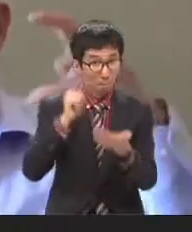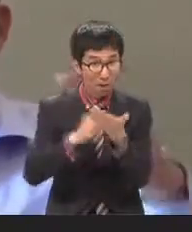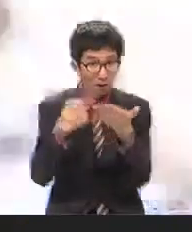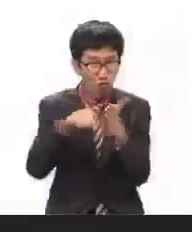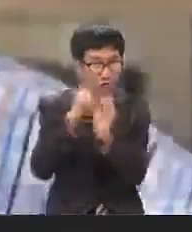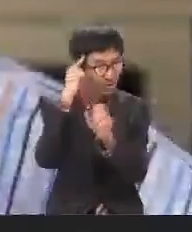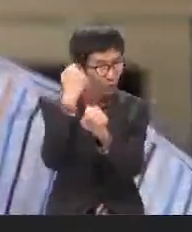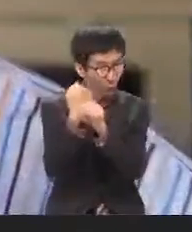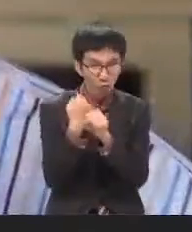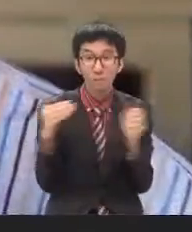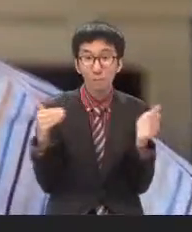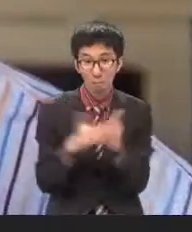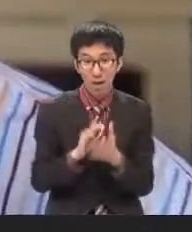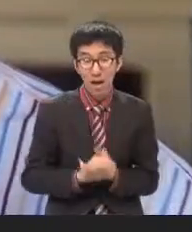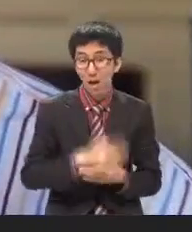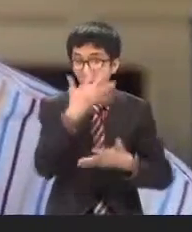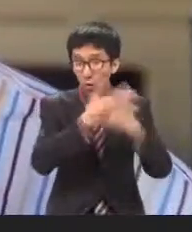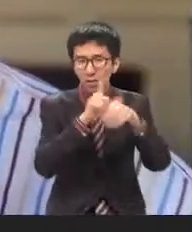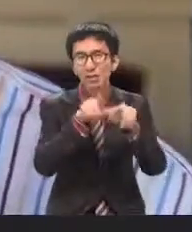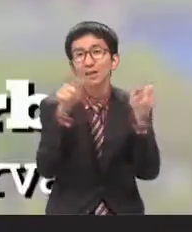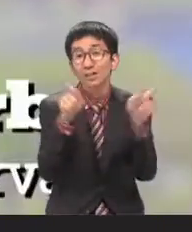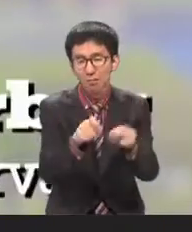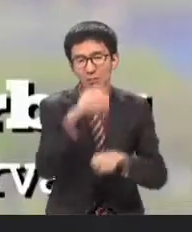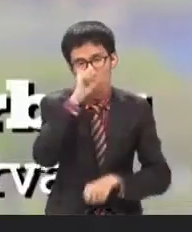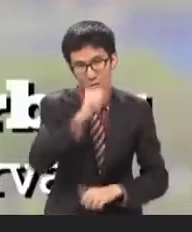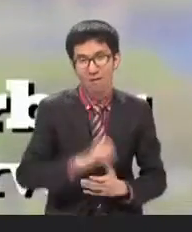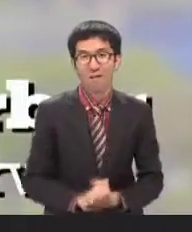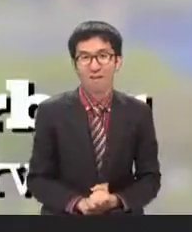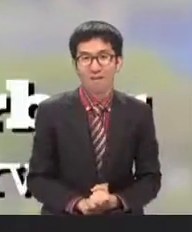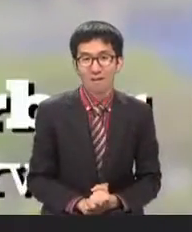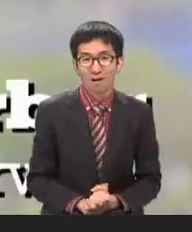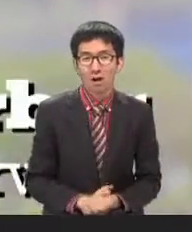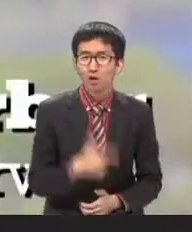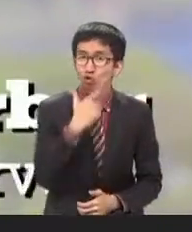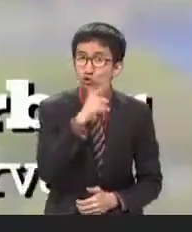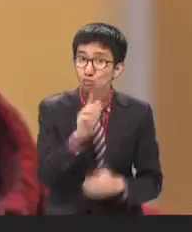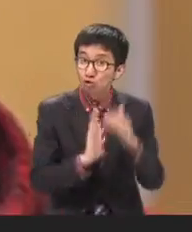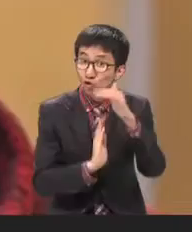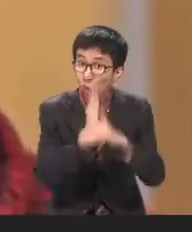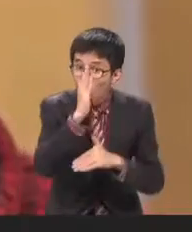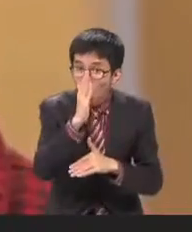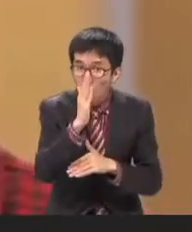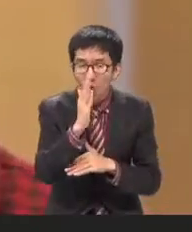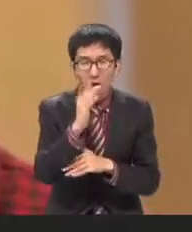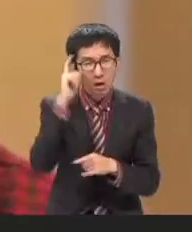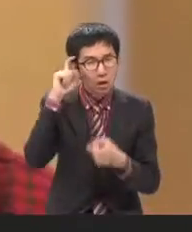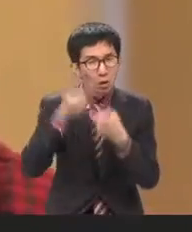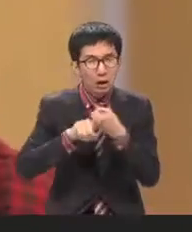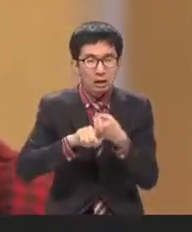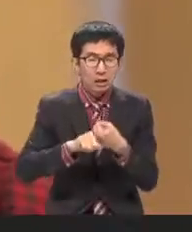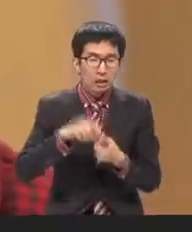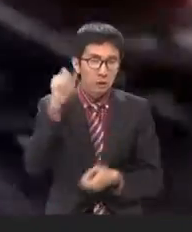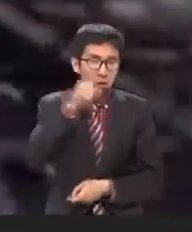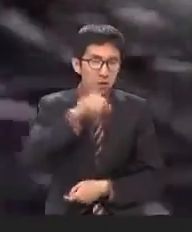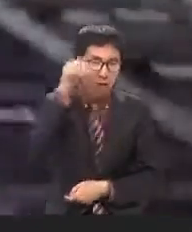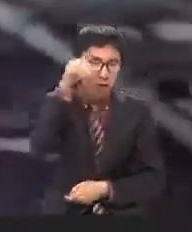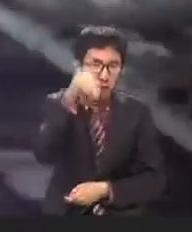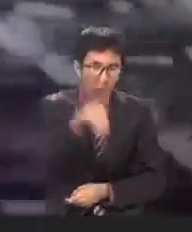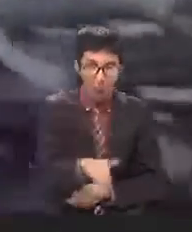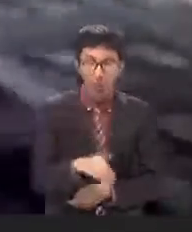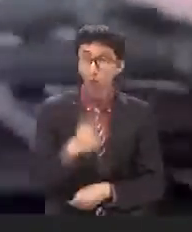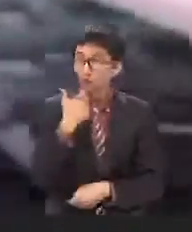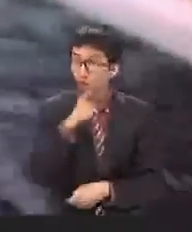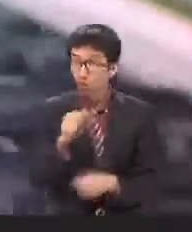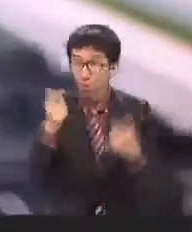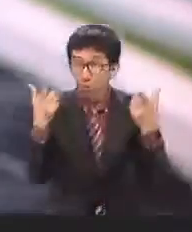겁니다. 먼저 영상은 짧을수록 좋았습니다. 6분이 넘어가면 시청률이 크게 떨어집니다. 같은